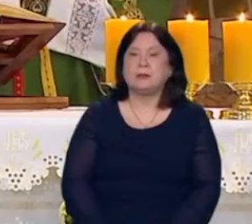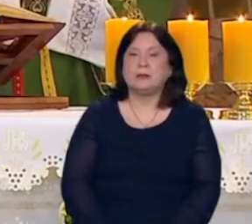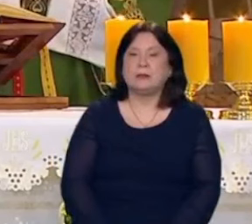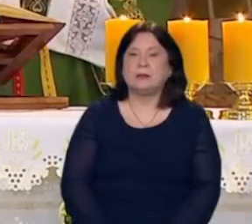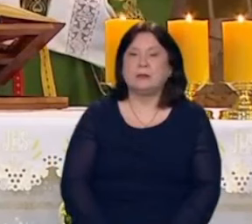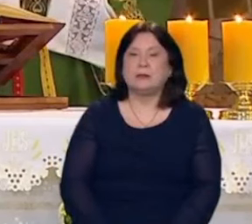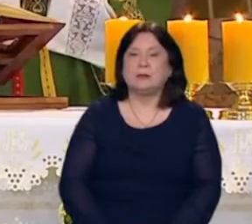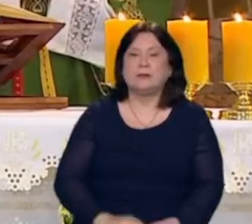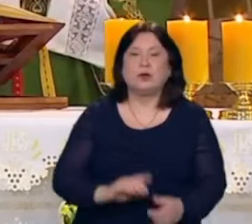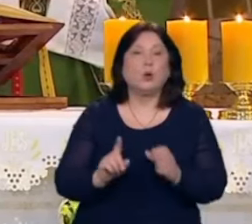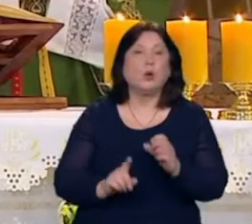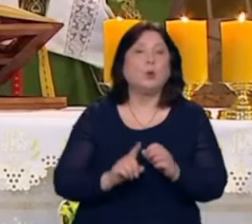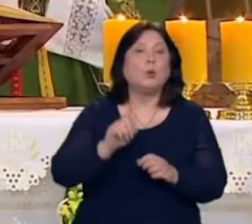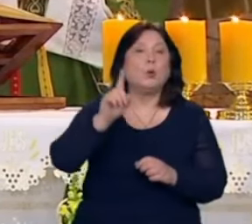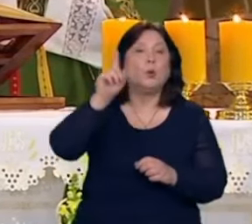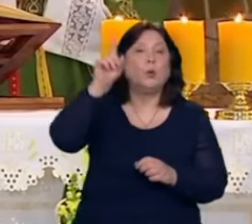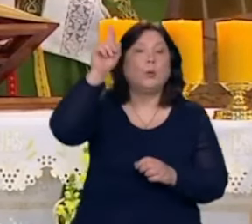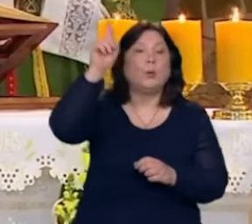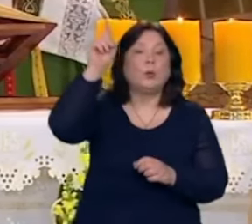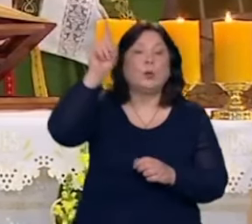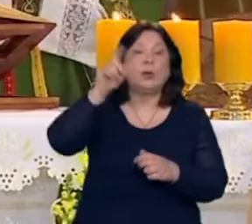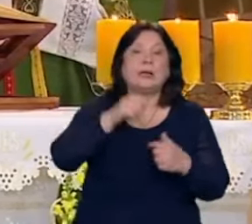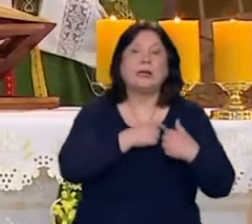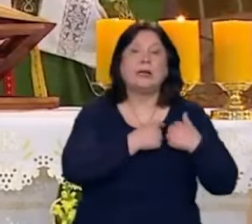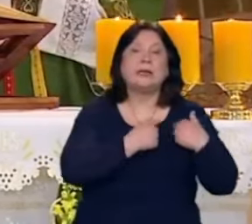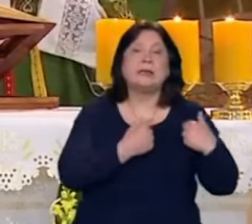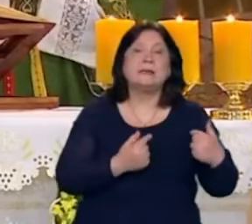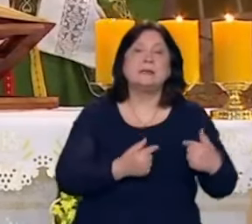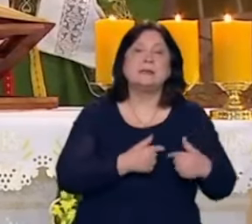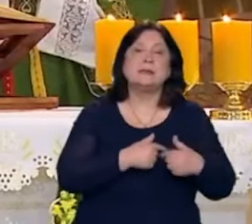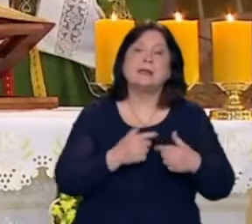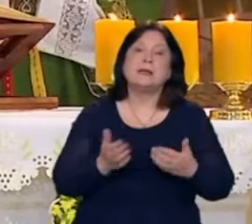twoim w górę